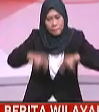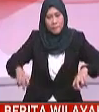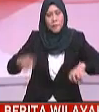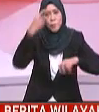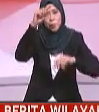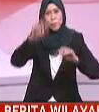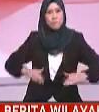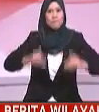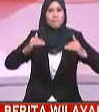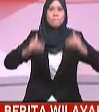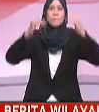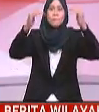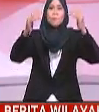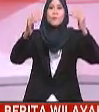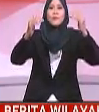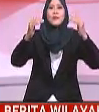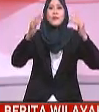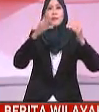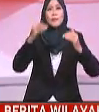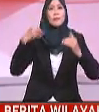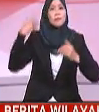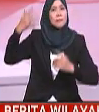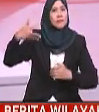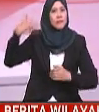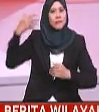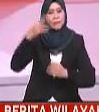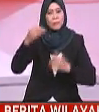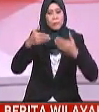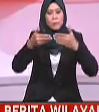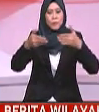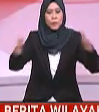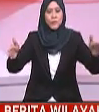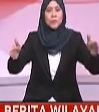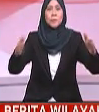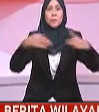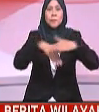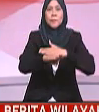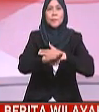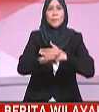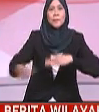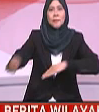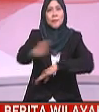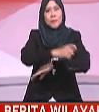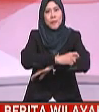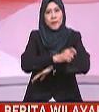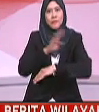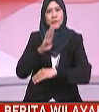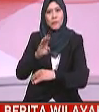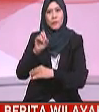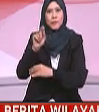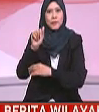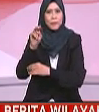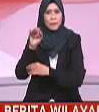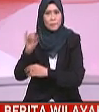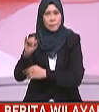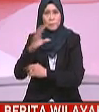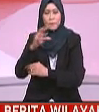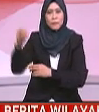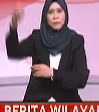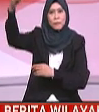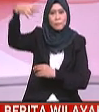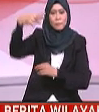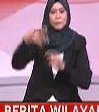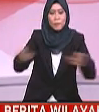menaik taraf dataran sejarah dan menaik taraf pintu masuk Taman Botanikal dan cadangan pencahayaan di